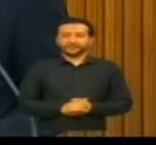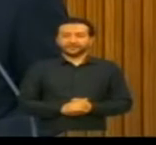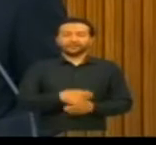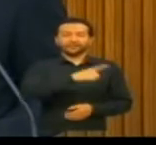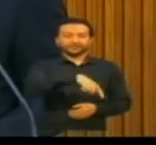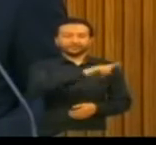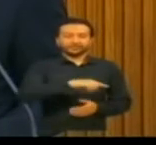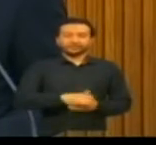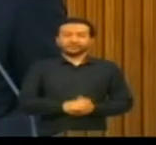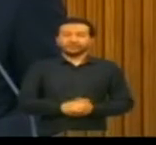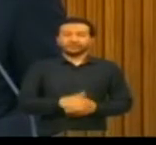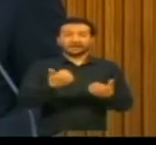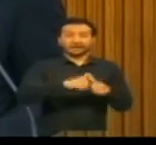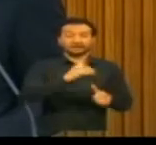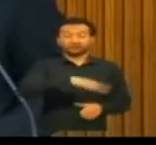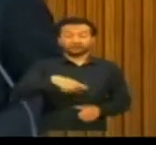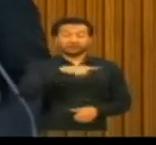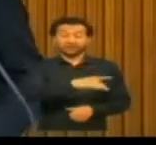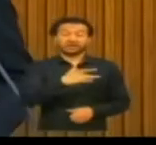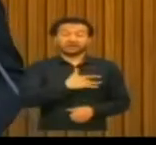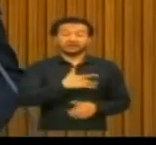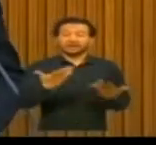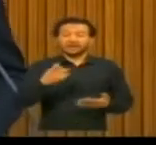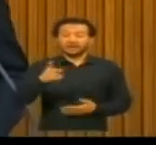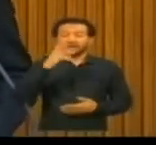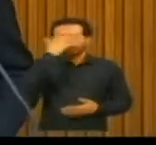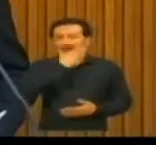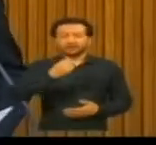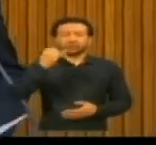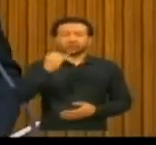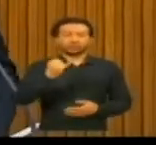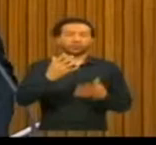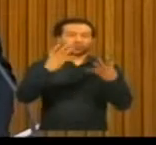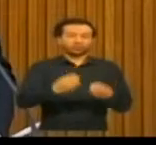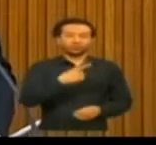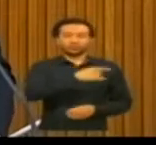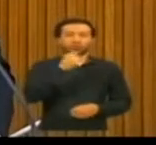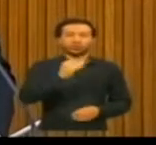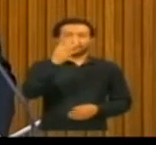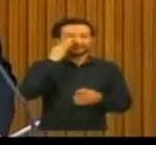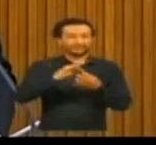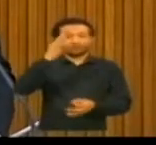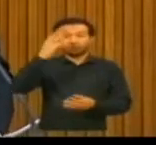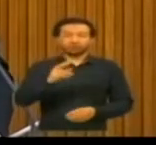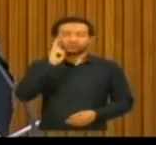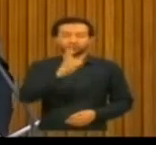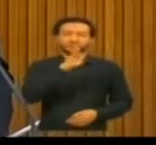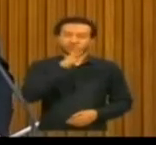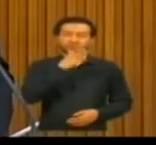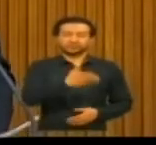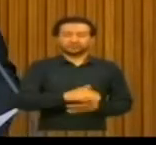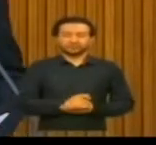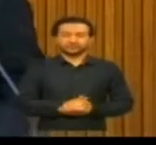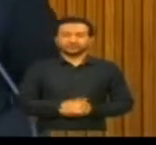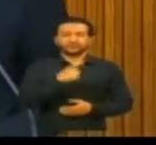Sizin eşinize ve çocuklarınıza ne kadar kara bir mizah bıraktığınızı, kötü bir mizah bıraktığınızı biliyor musunuz acaba?